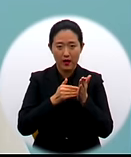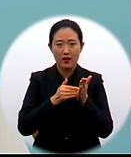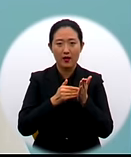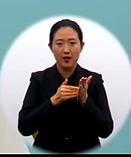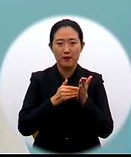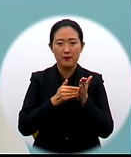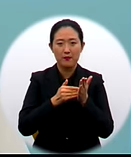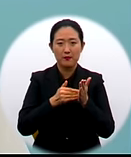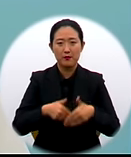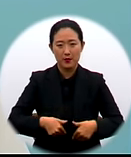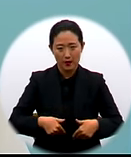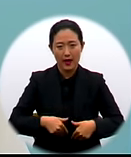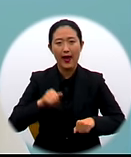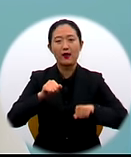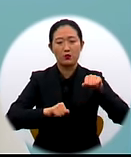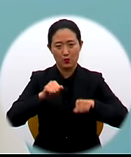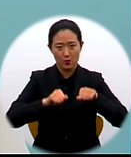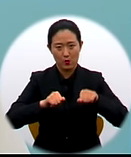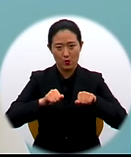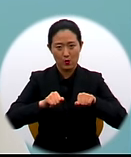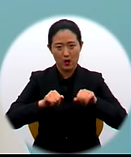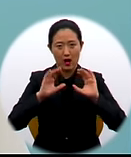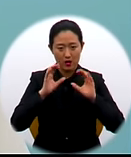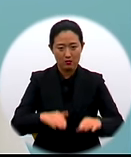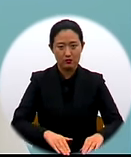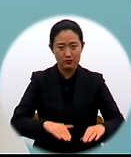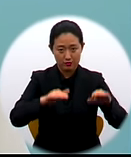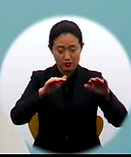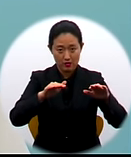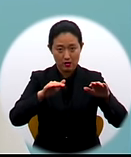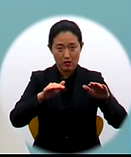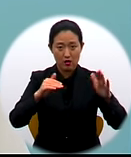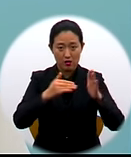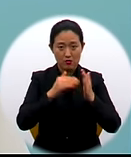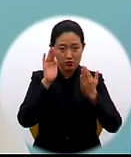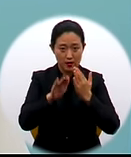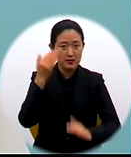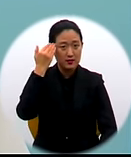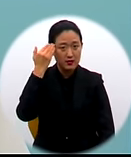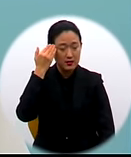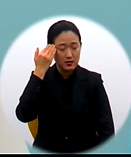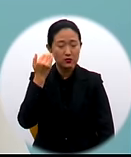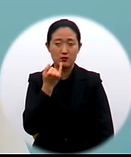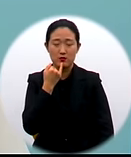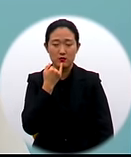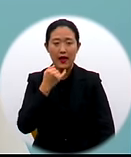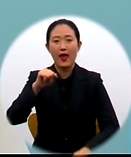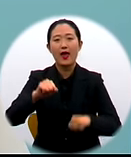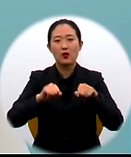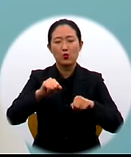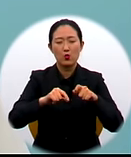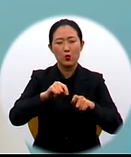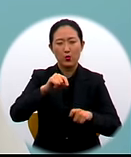이 행동 특성입니다. 지식과 기술은 이후 성인이 되어서도 쌓을 수 있어요. 그때 바짝 할 수 있습니다. 근데 이 행동